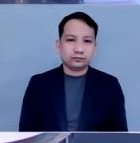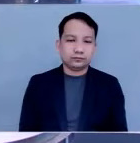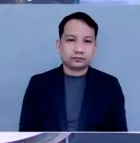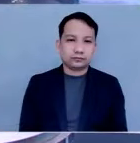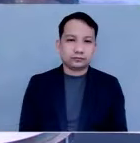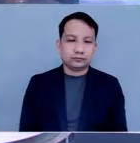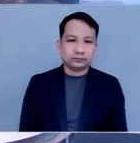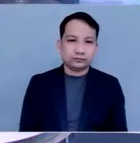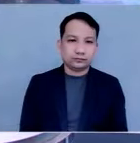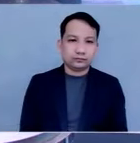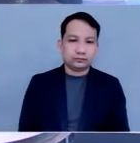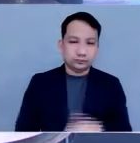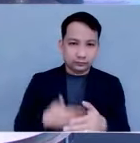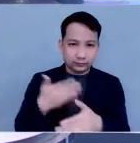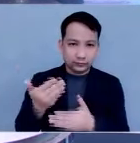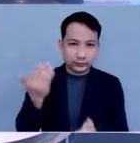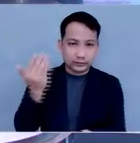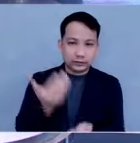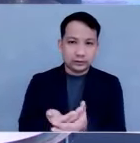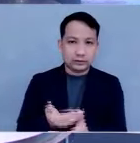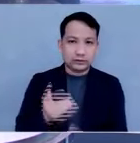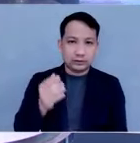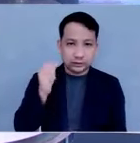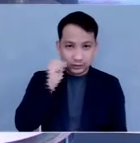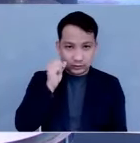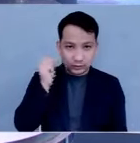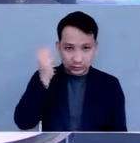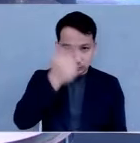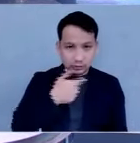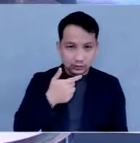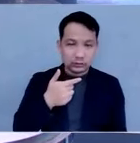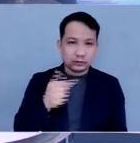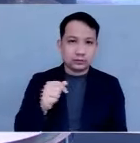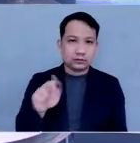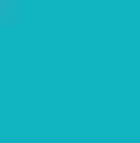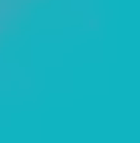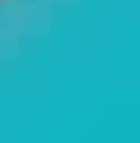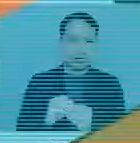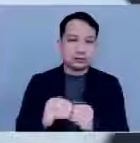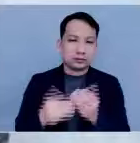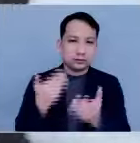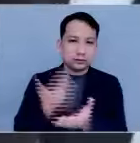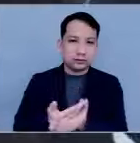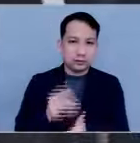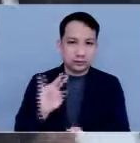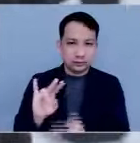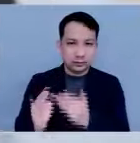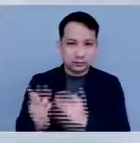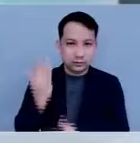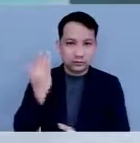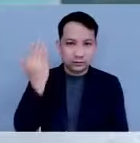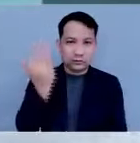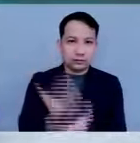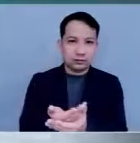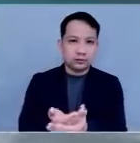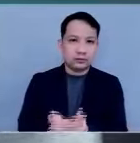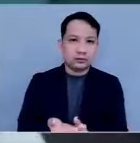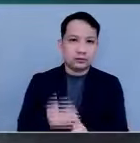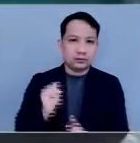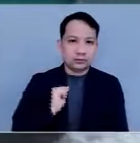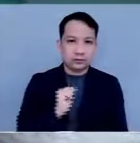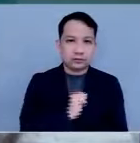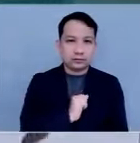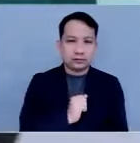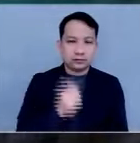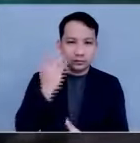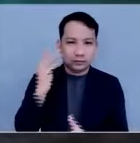Sumalang na sa pagdinig ng Senado si dating Bamban Tarlac Mayor Alice Guo. Alas 7 pa lang ng umaga, dumating na sa Senado si Guo para